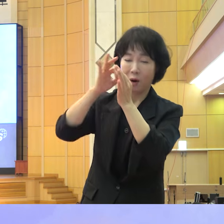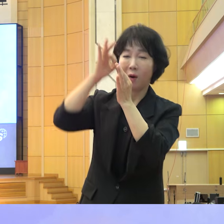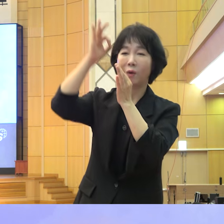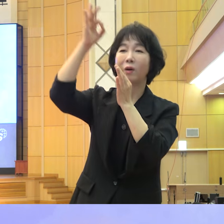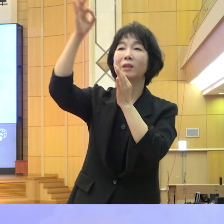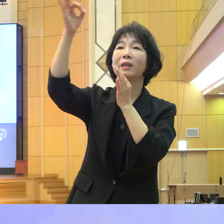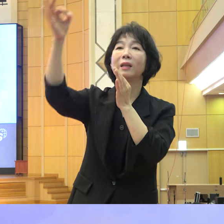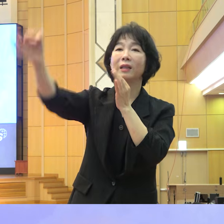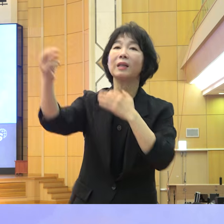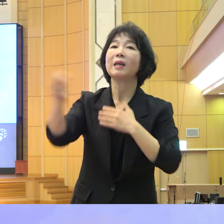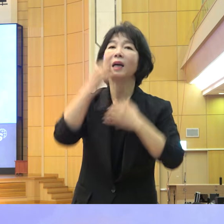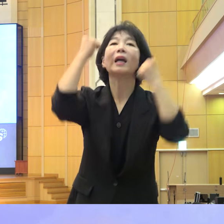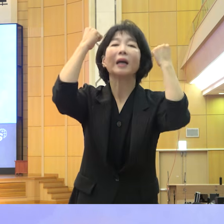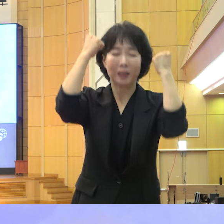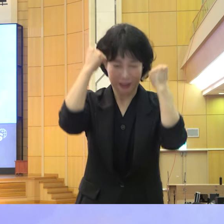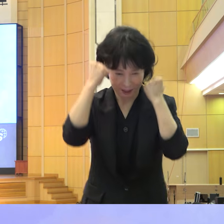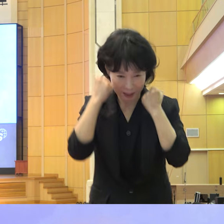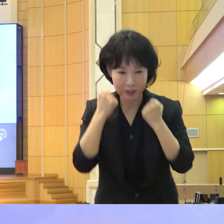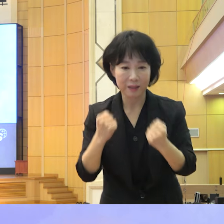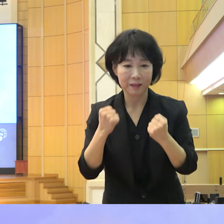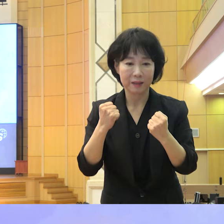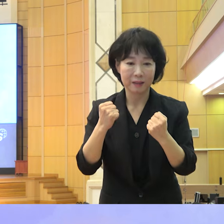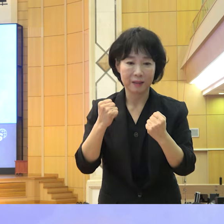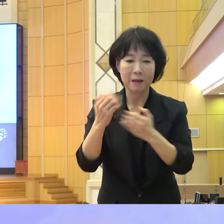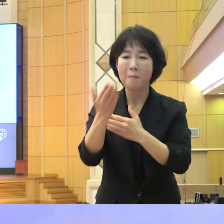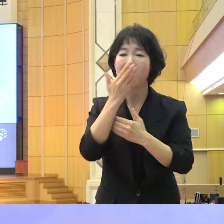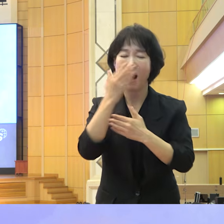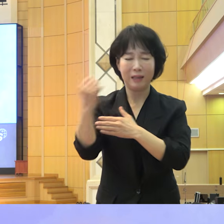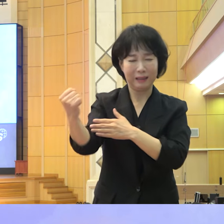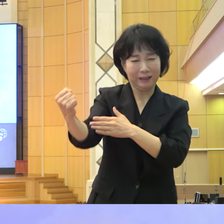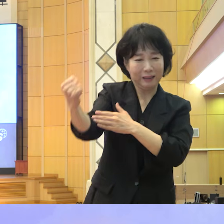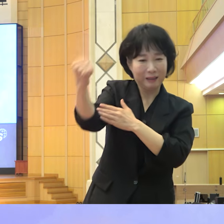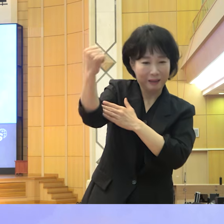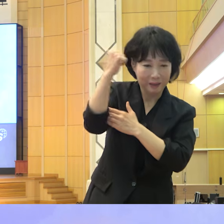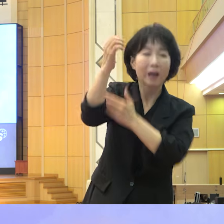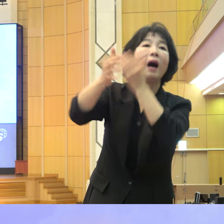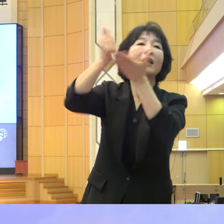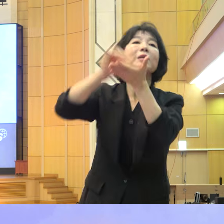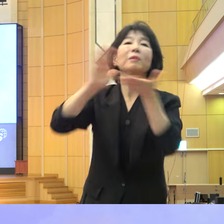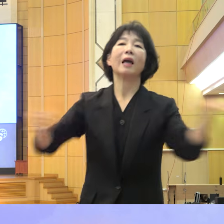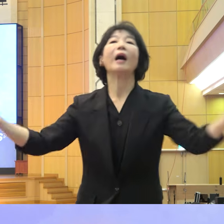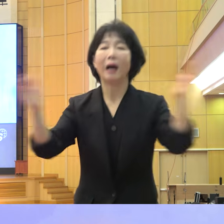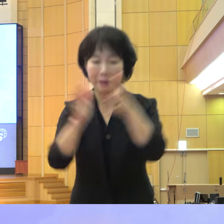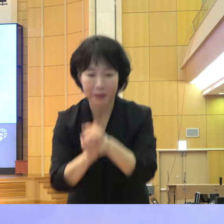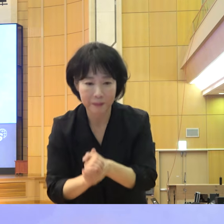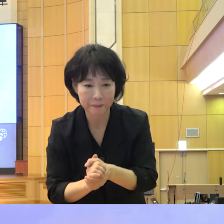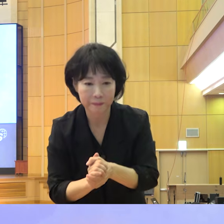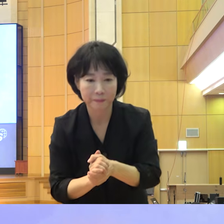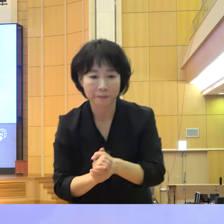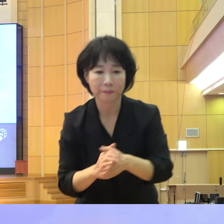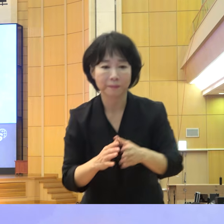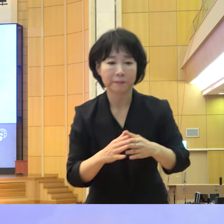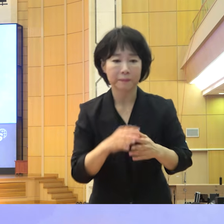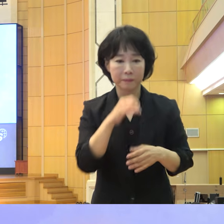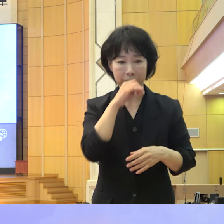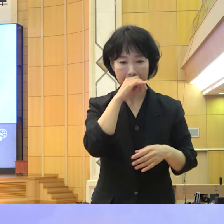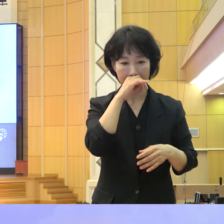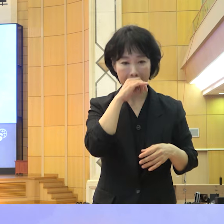영원히 살아계신 능력의 하나님이시다. 우린 이런 하나님 믿는